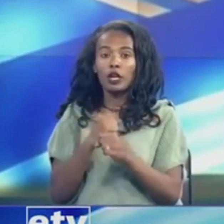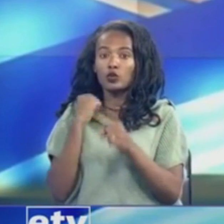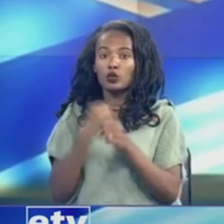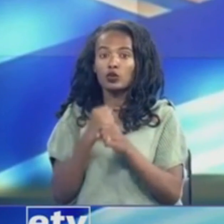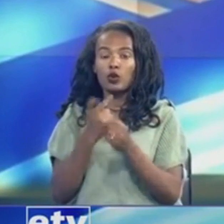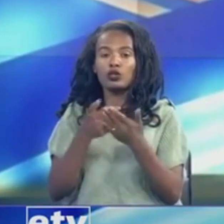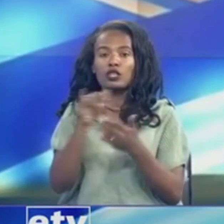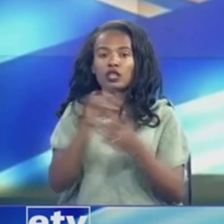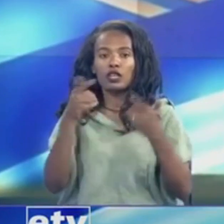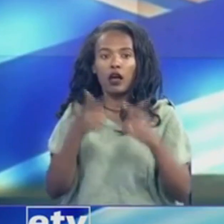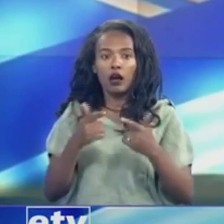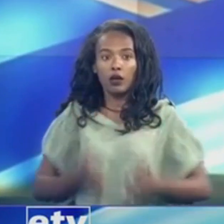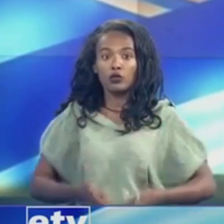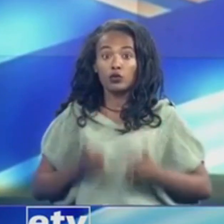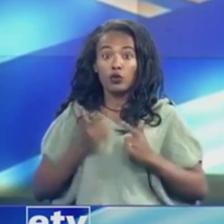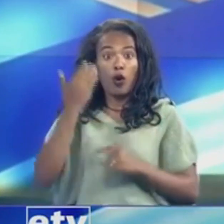እንደዚህ አይነት አጋጣሚዎች ኖሮ ያቁ